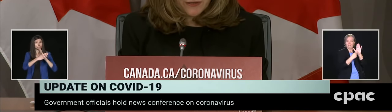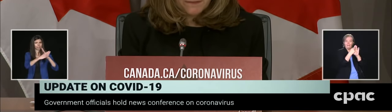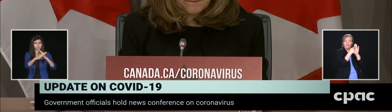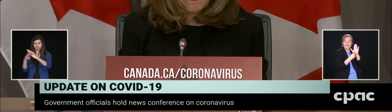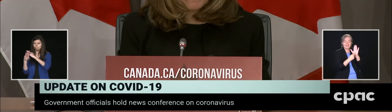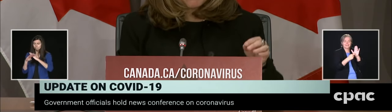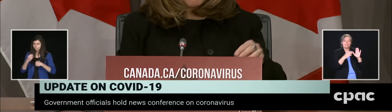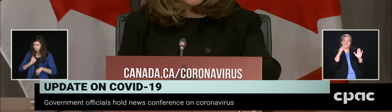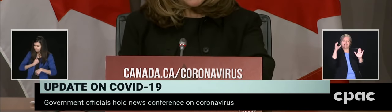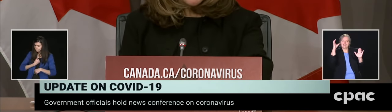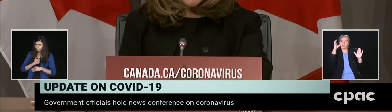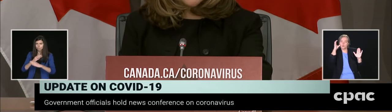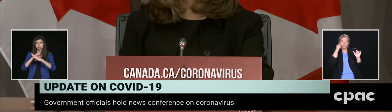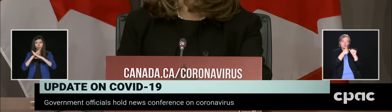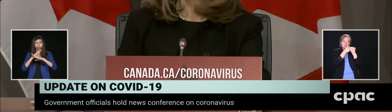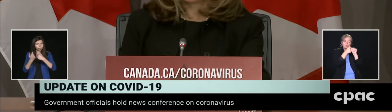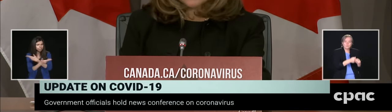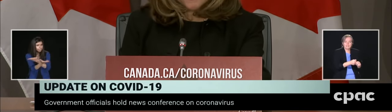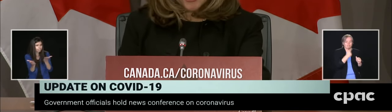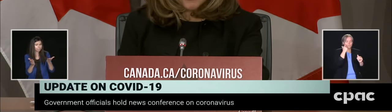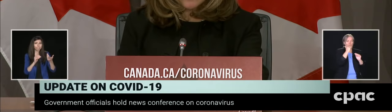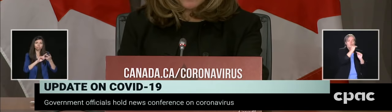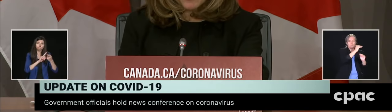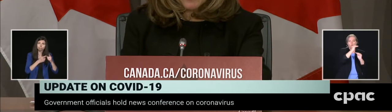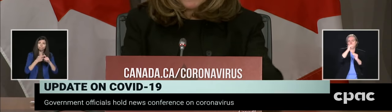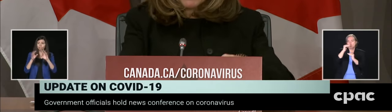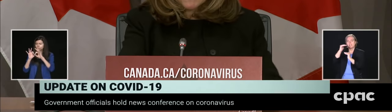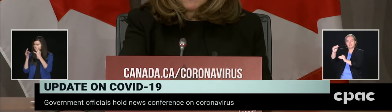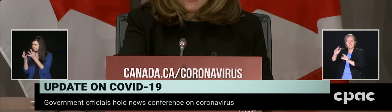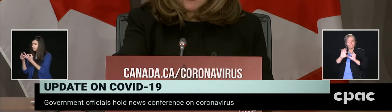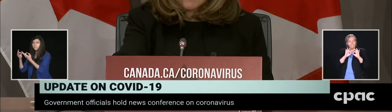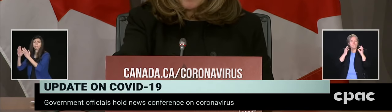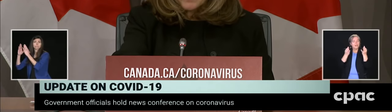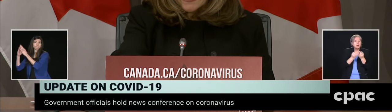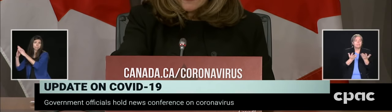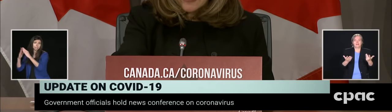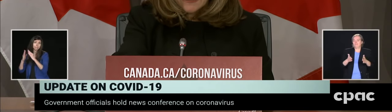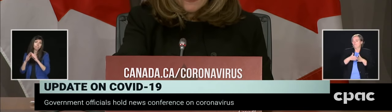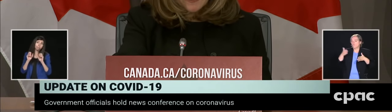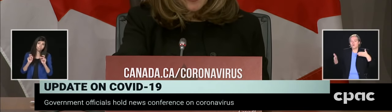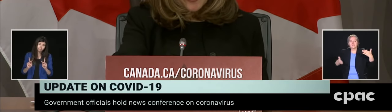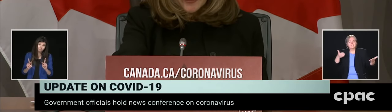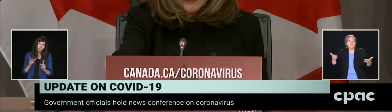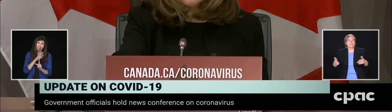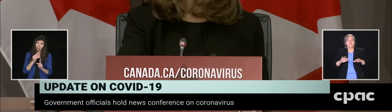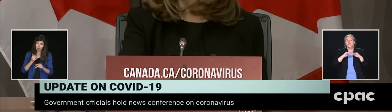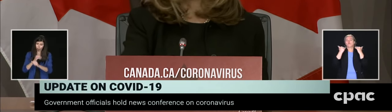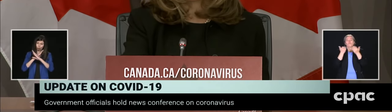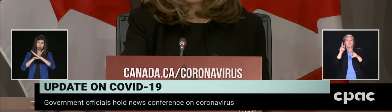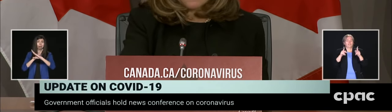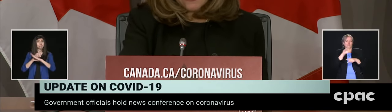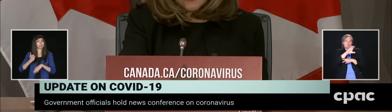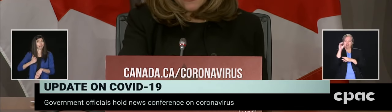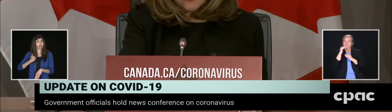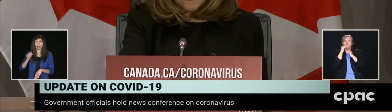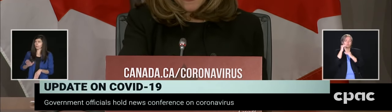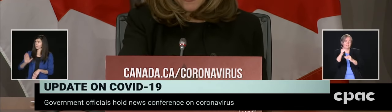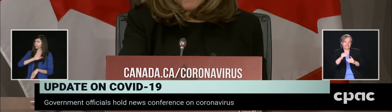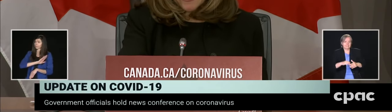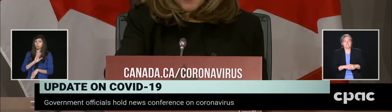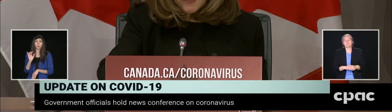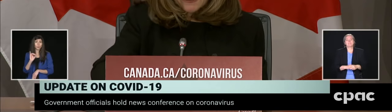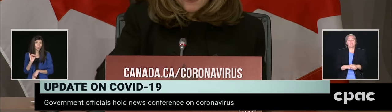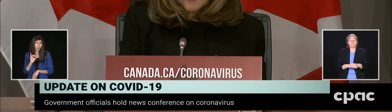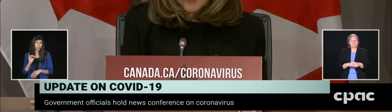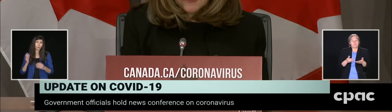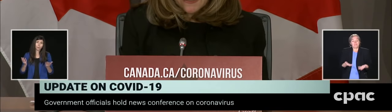our country. Je sais qu'il s'agit d'un moment spécial de l'année pour plusieurs Canadiens et Canadiennes,